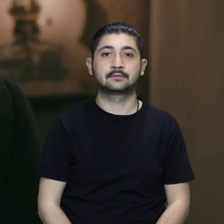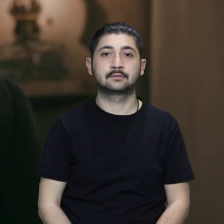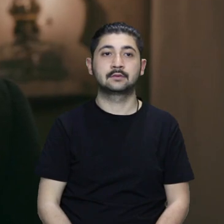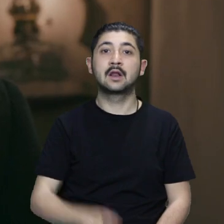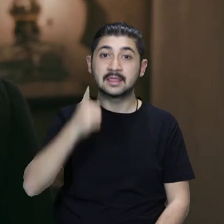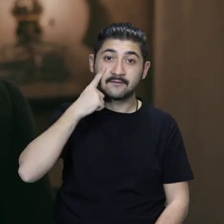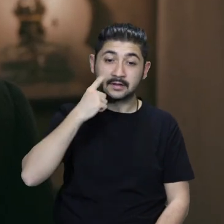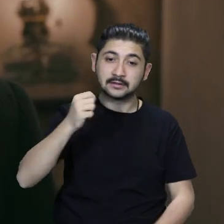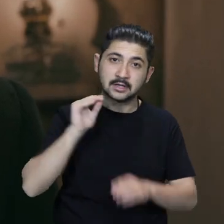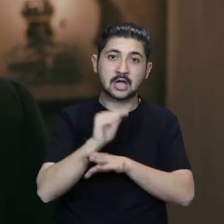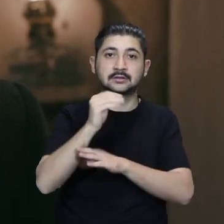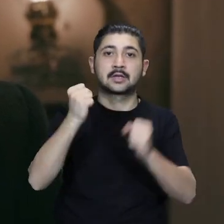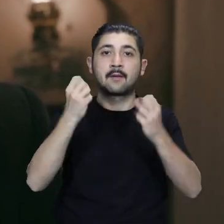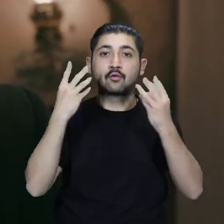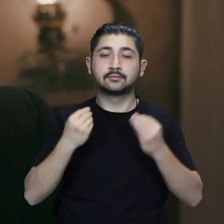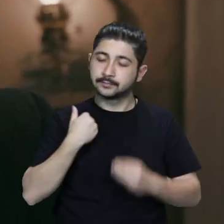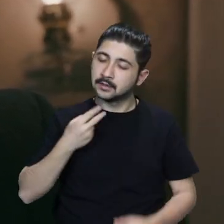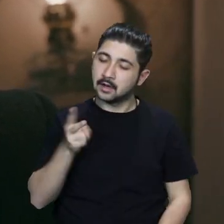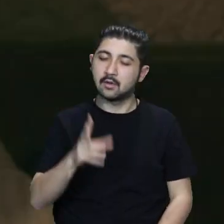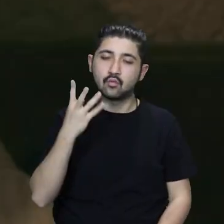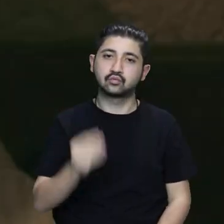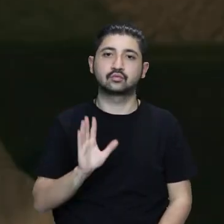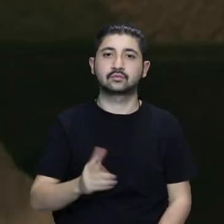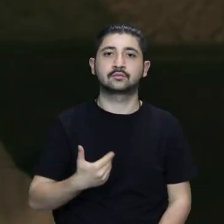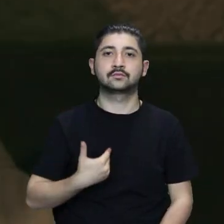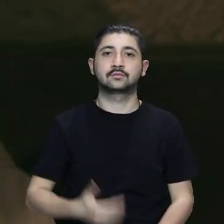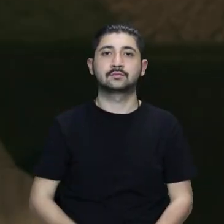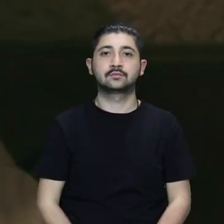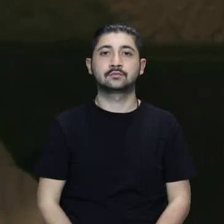Devlet yaşasın. Biz ölürüz.